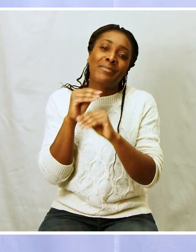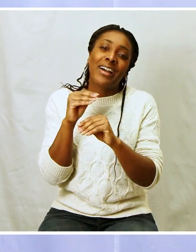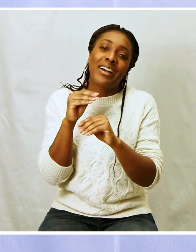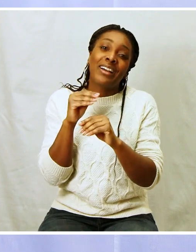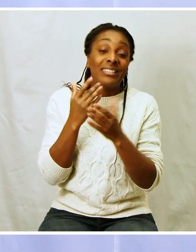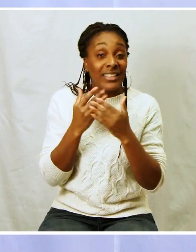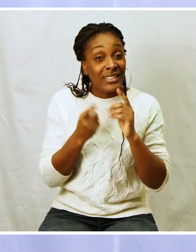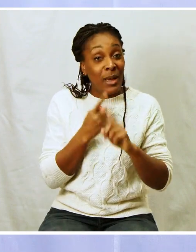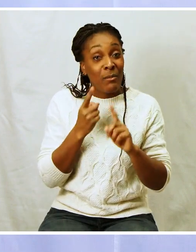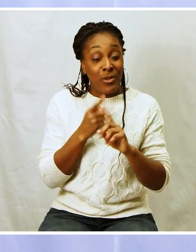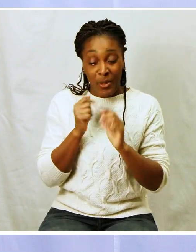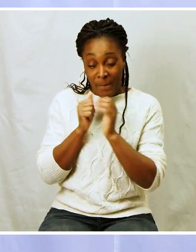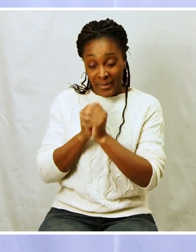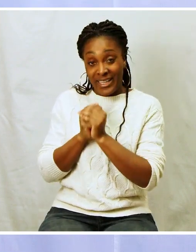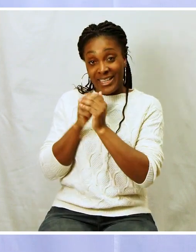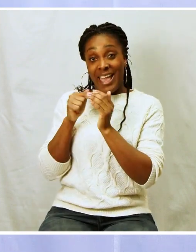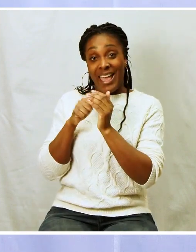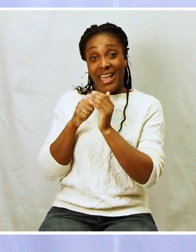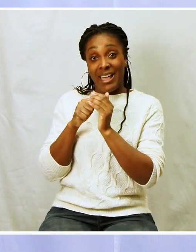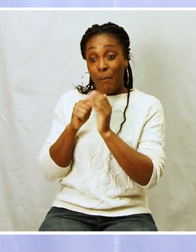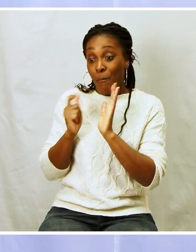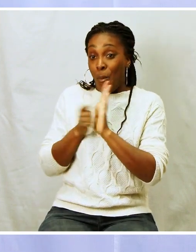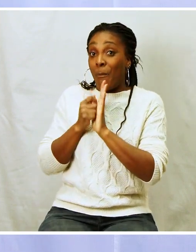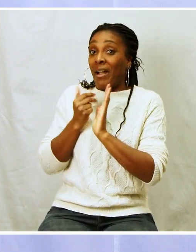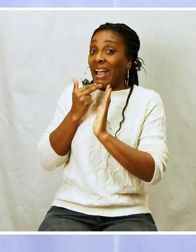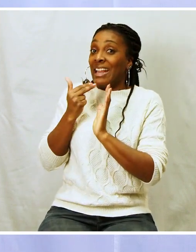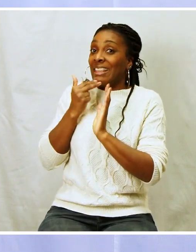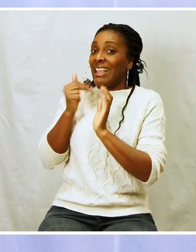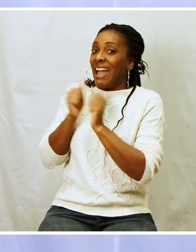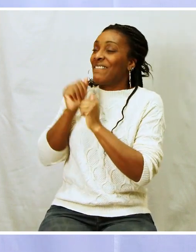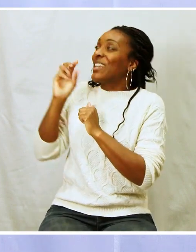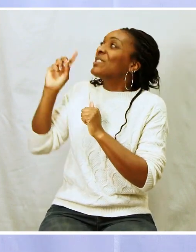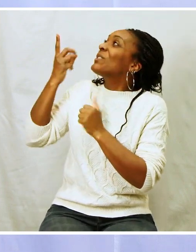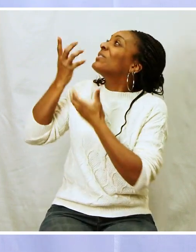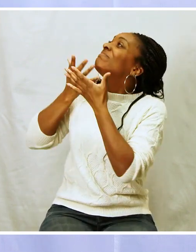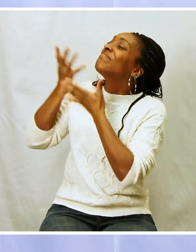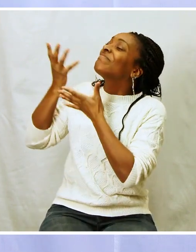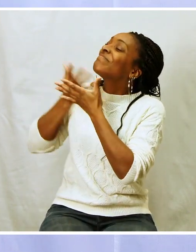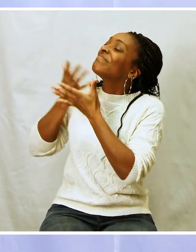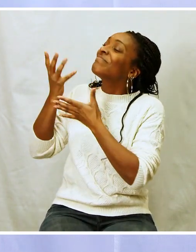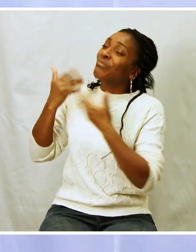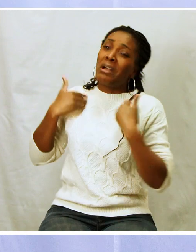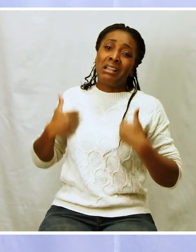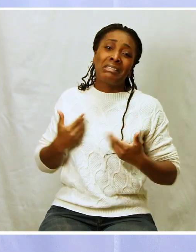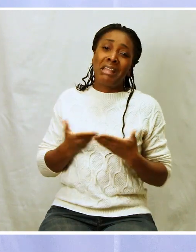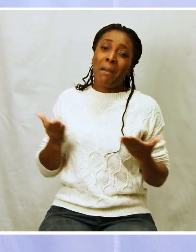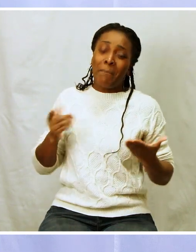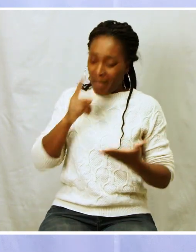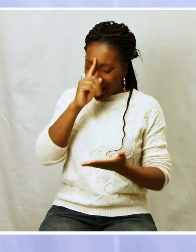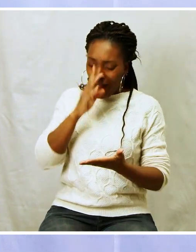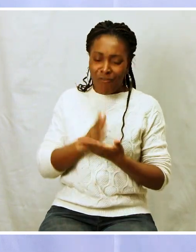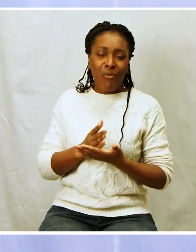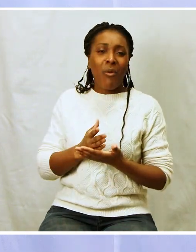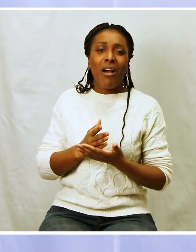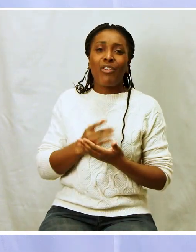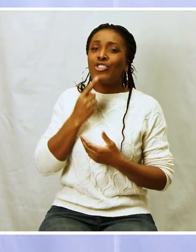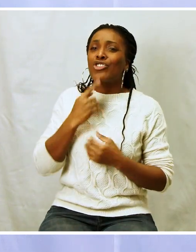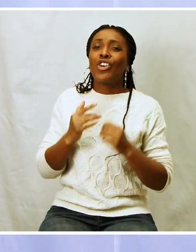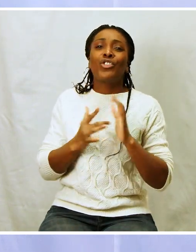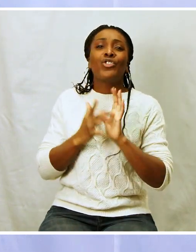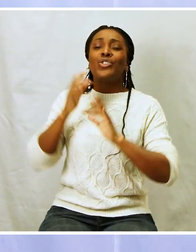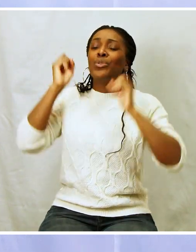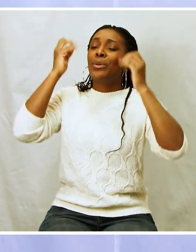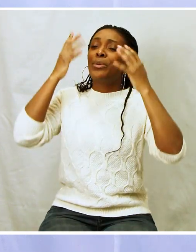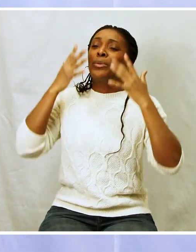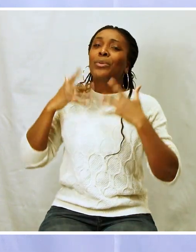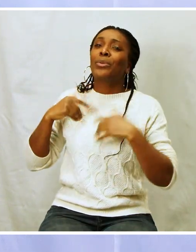prière. La prière, c'est un moment de qualité avec Dieu. C'est-à-dire, je viens tel que je suis, par la foi, couvert par le sang de Jésus,